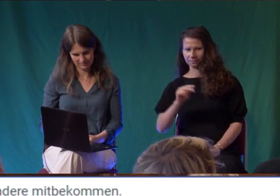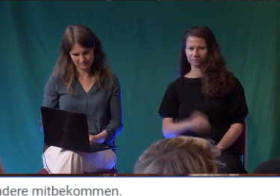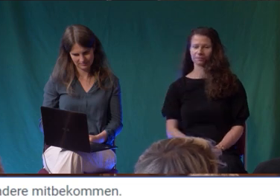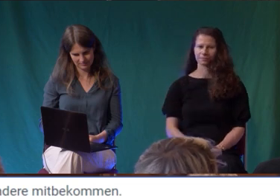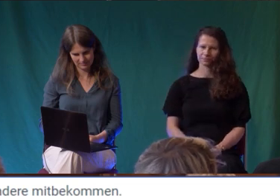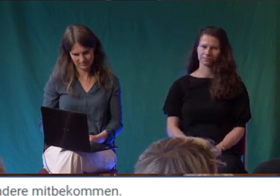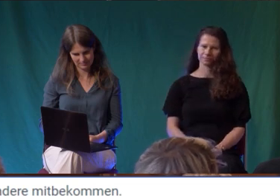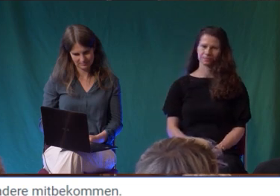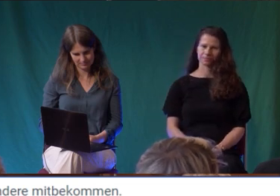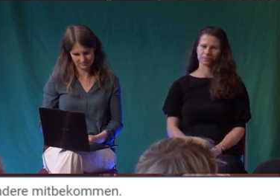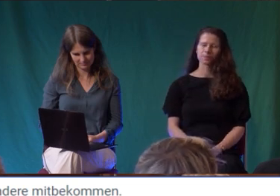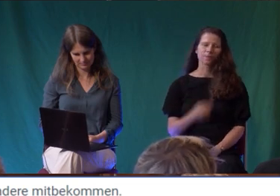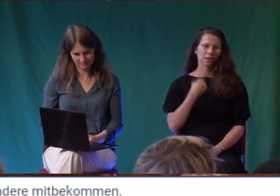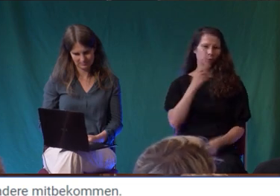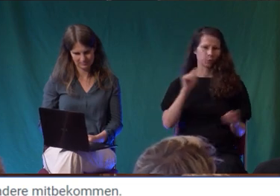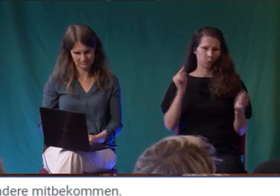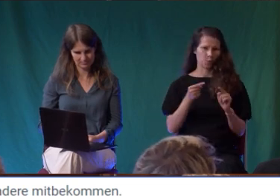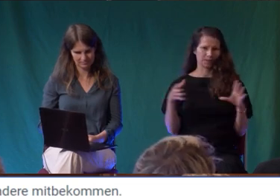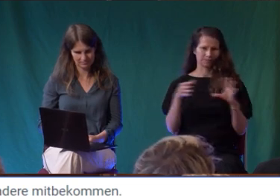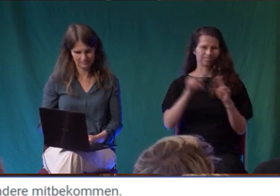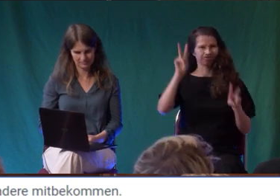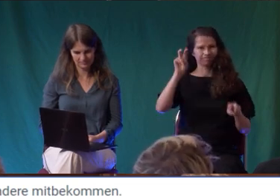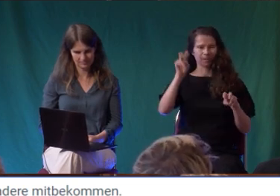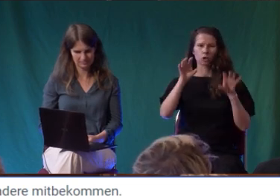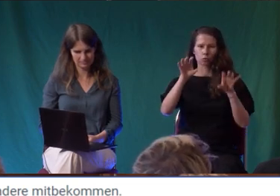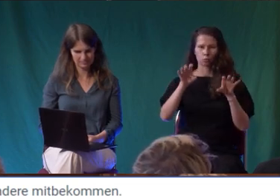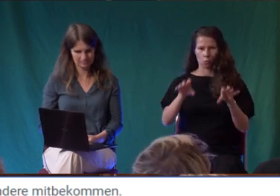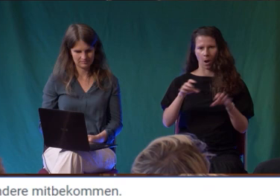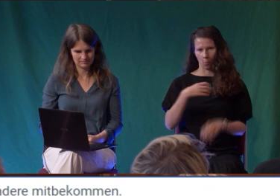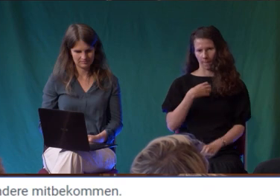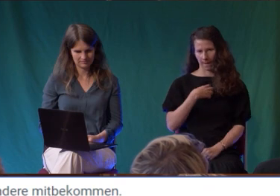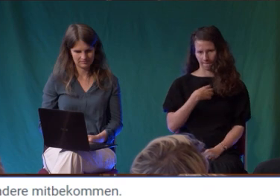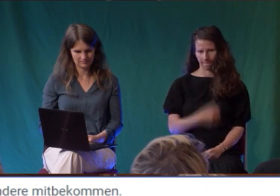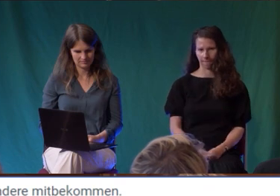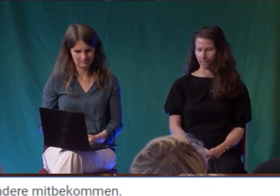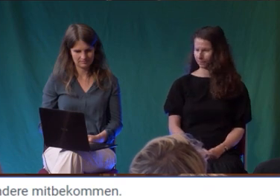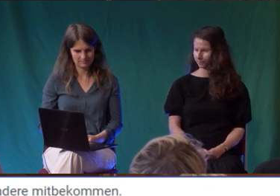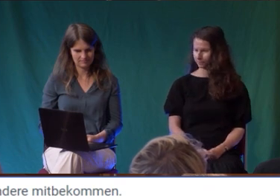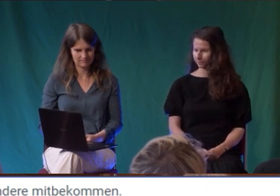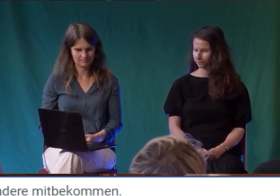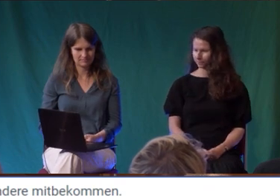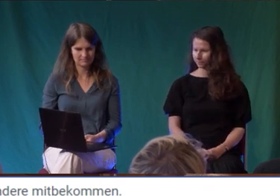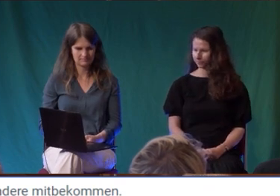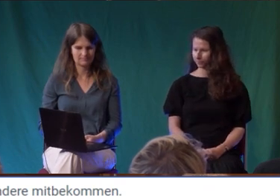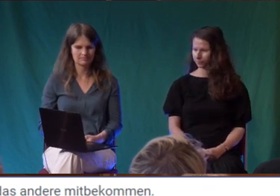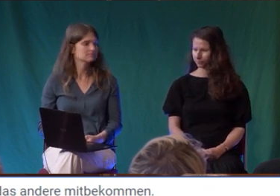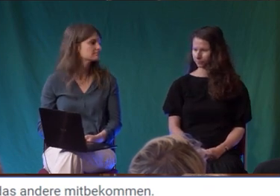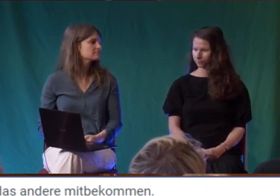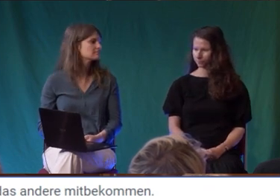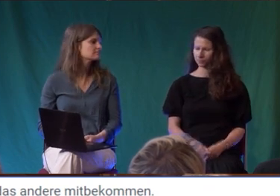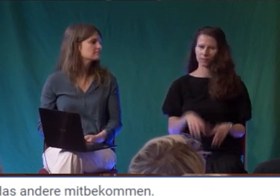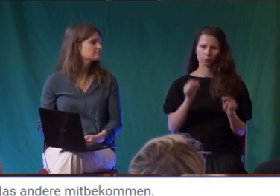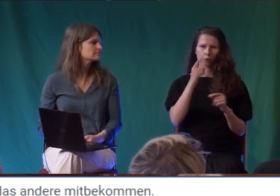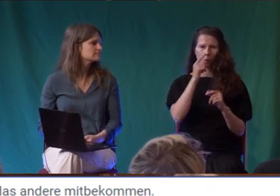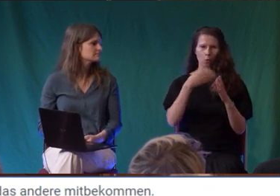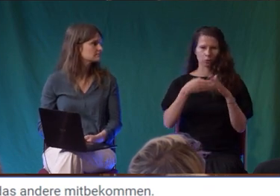einmal kurz auf die sogenannten strukturellen Probleme zu sprechen kommen also die jetzt sich nicht nur an die Unterstützung richten einfach